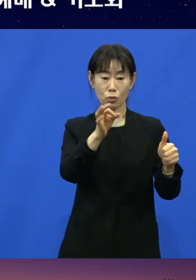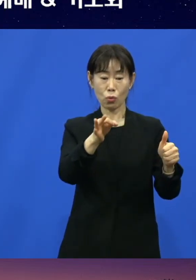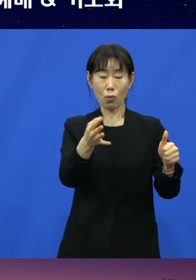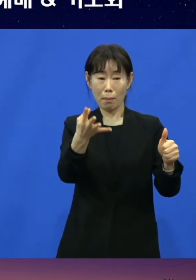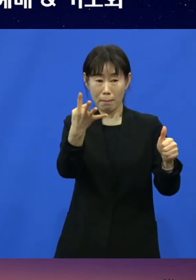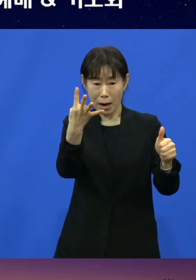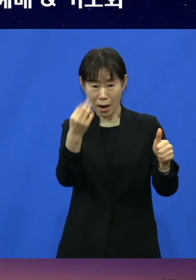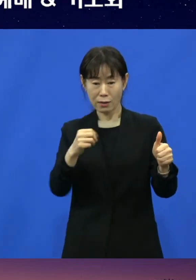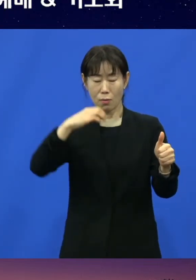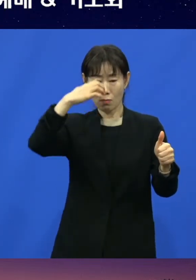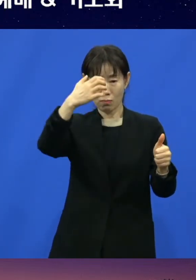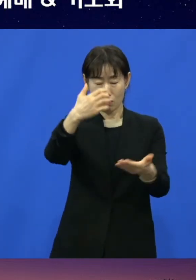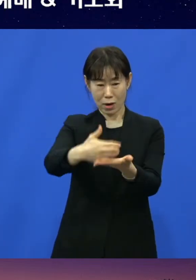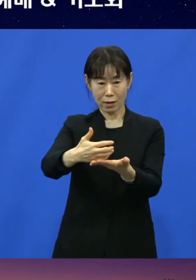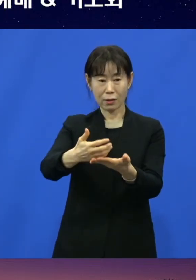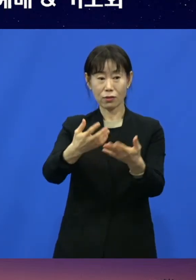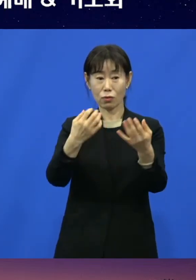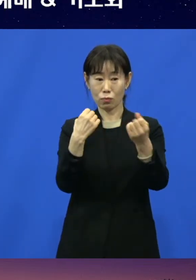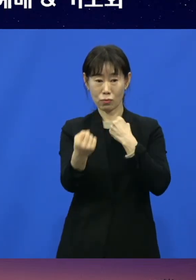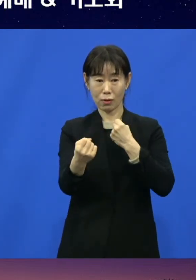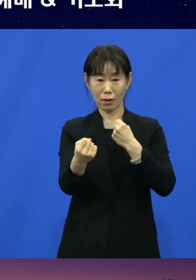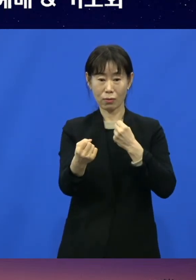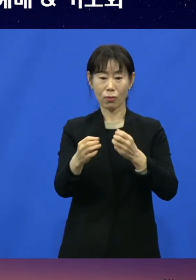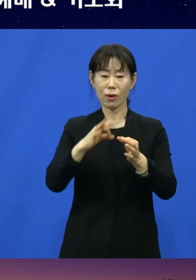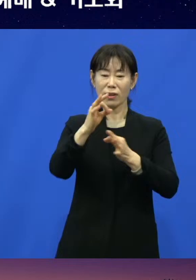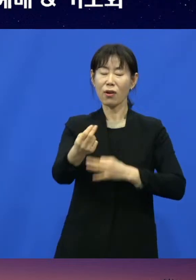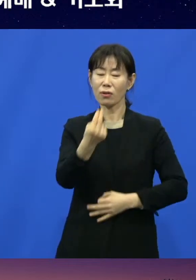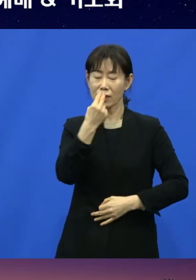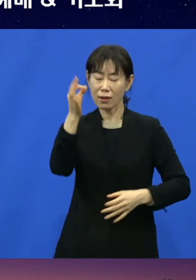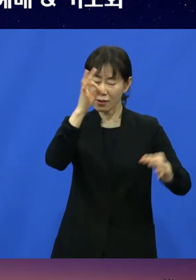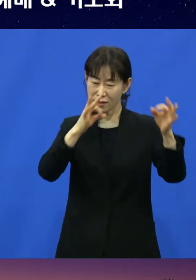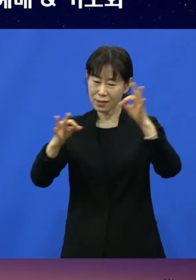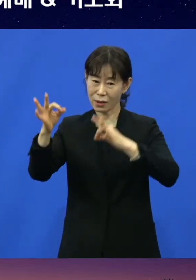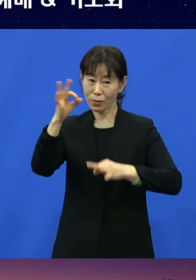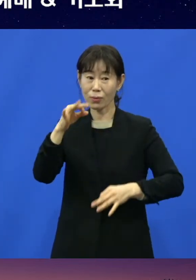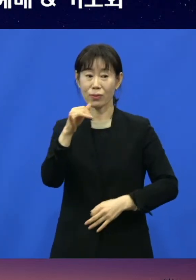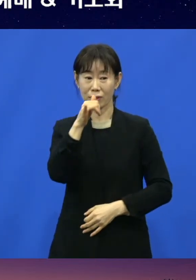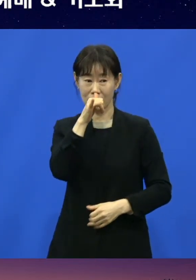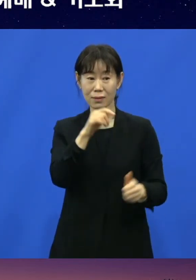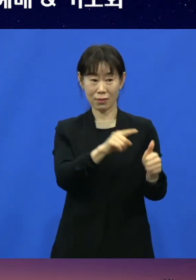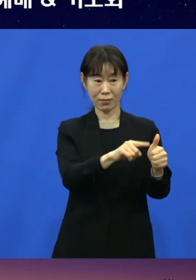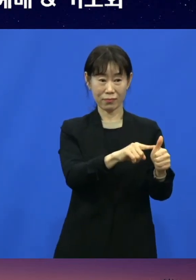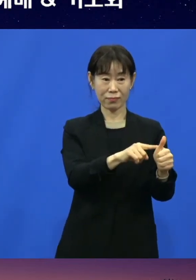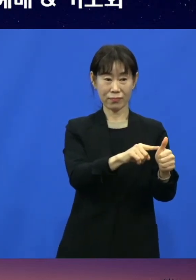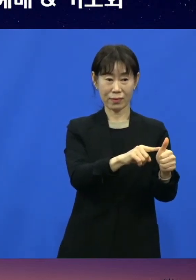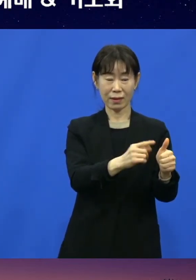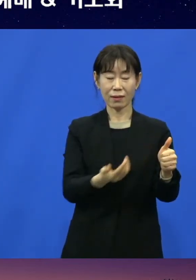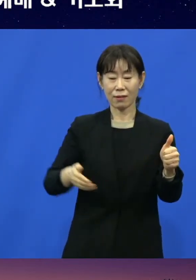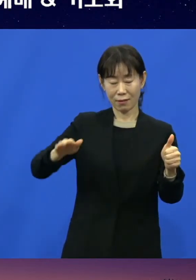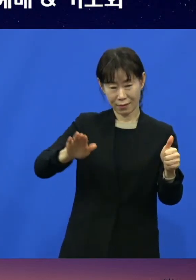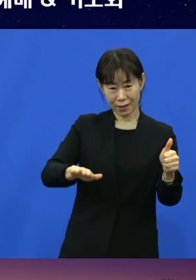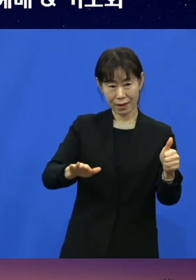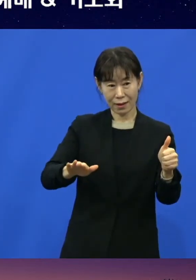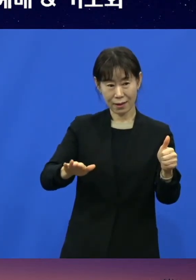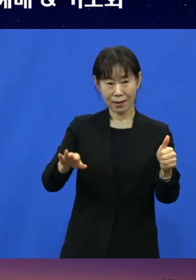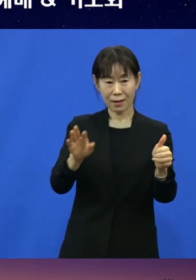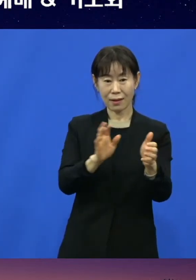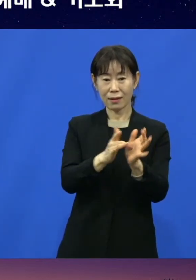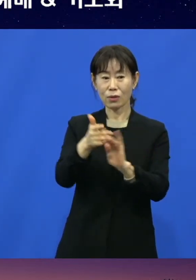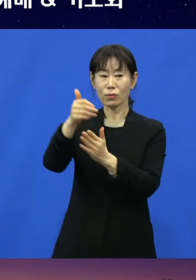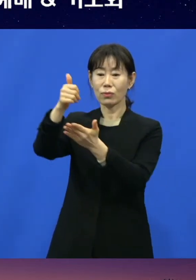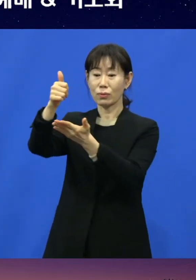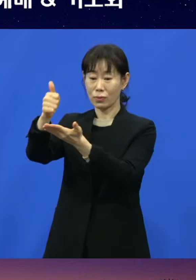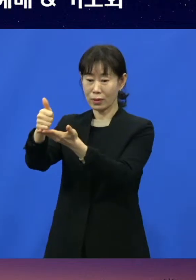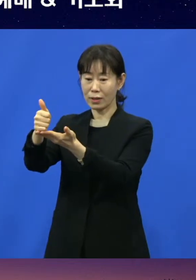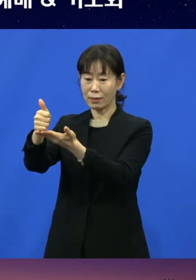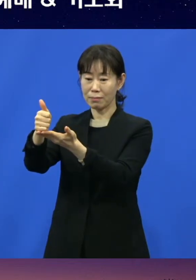찾고는 있지만 예수님의 말씀 앞에 그런 결단하지 못하는 것이. 왜요? 그런 진정한 것을 보지 못한